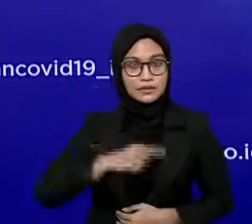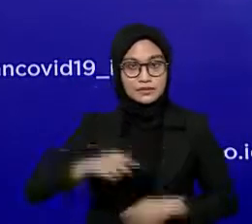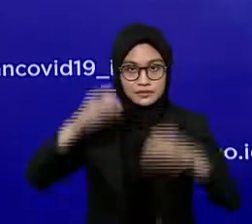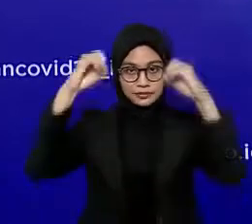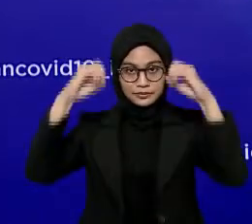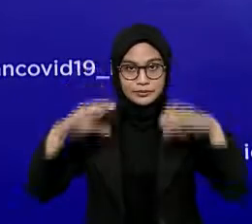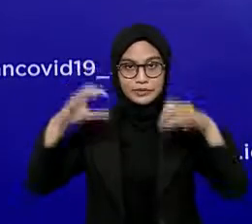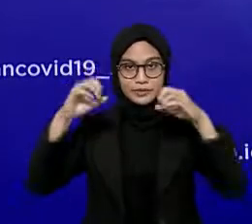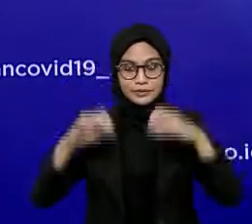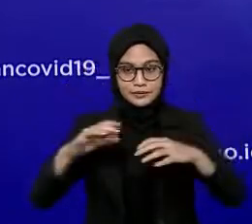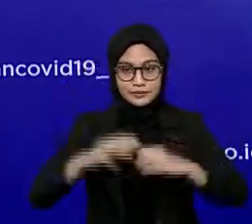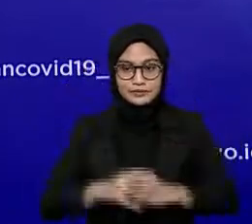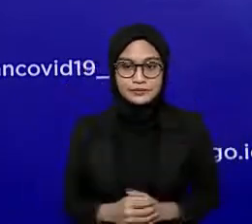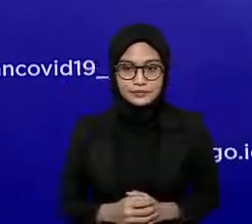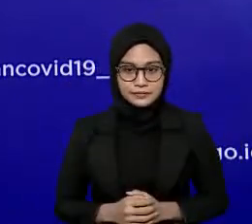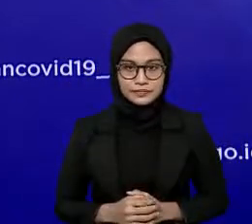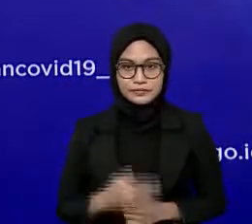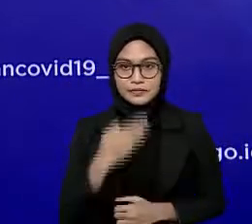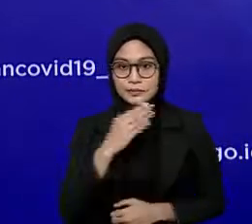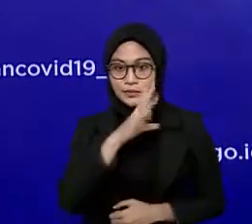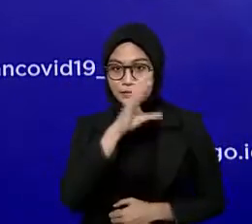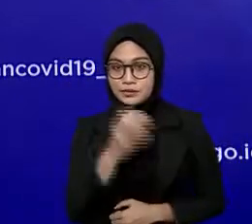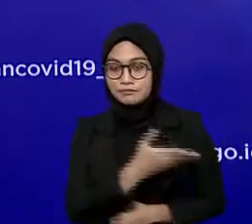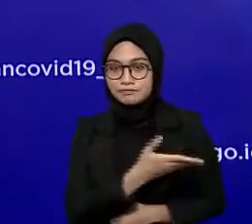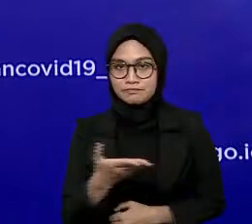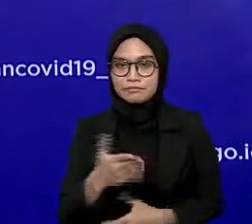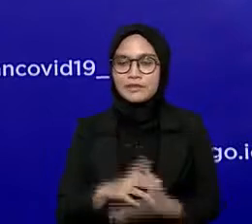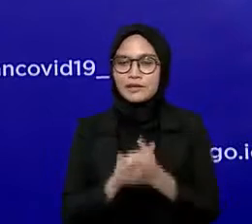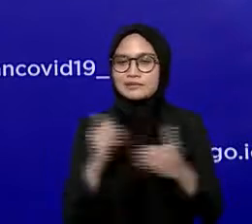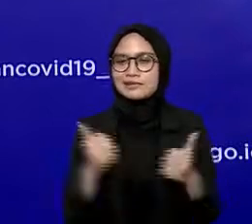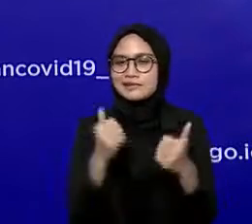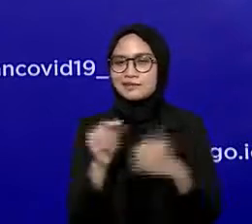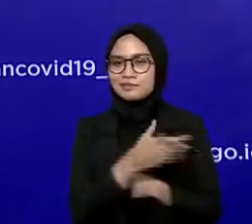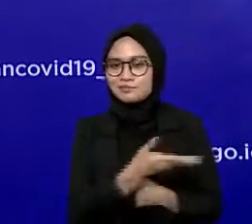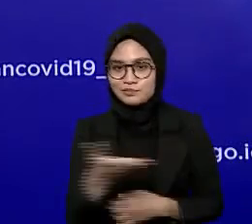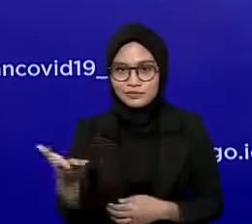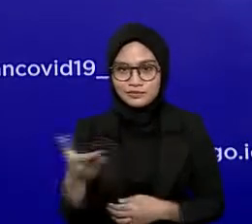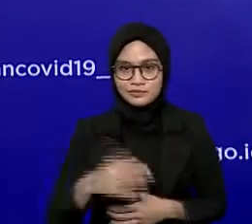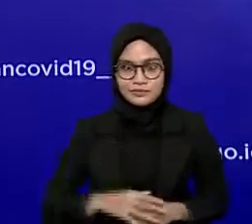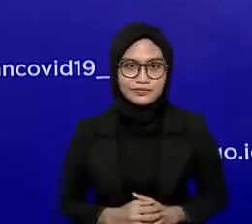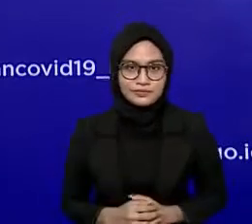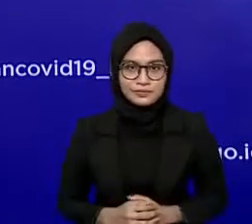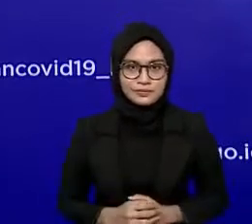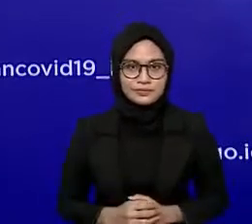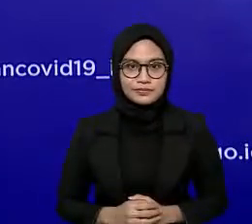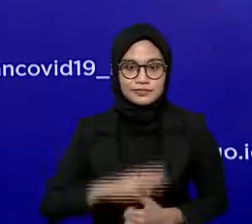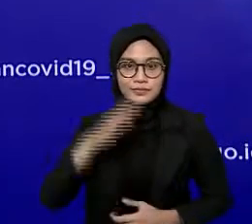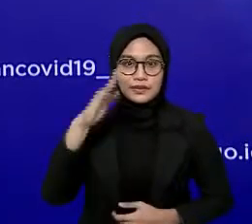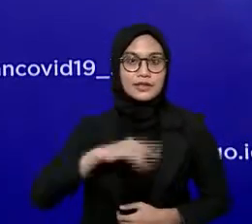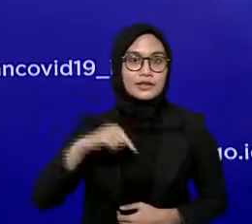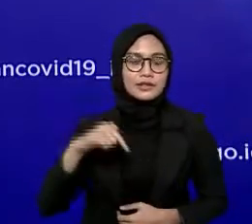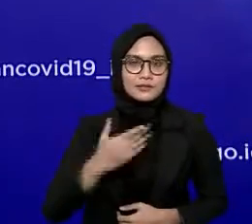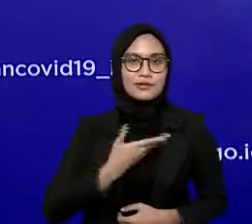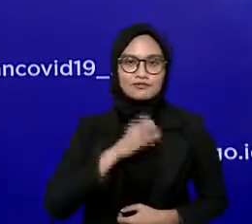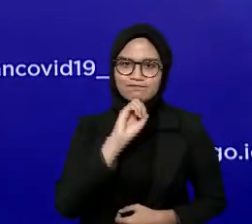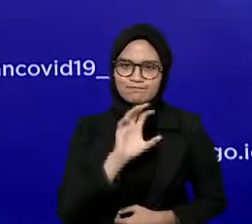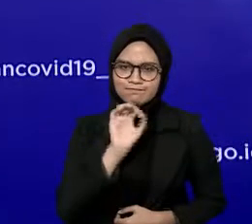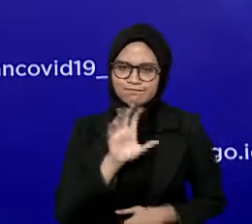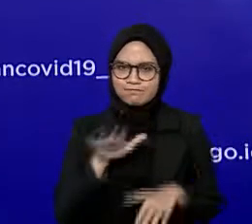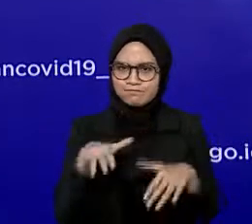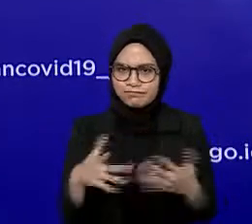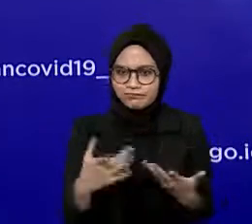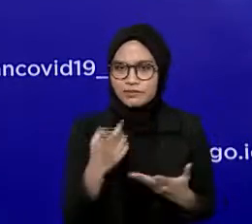Assalamualaikum warahmatullahi wabarakatuh. Selamat sore, salam sejahtera untuk kita semuanya. Hari ini saya akan